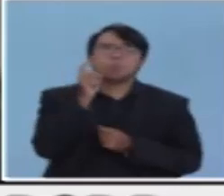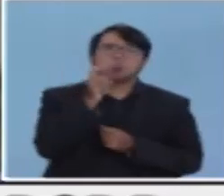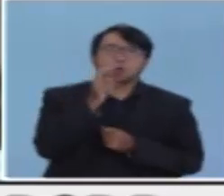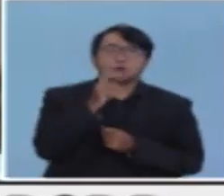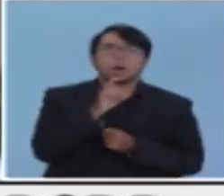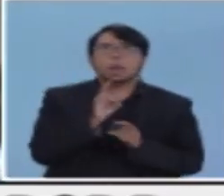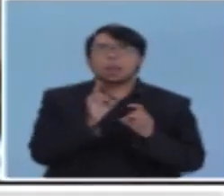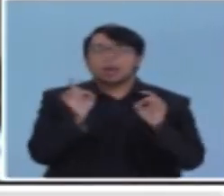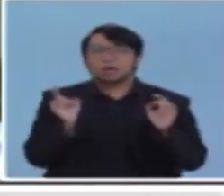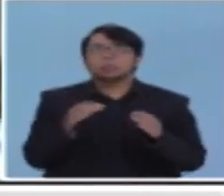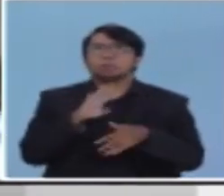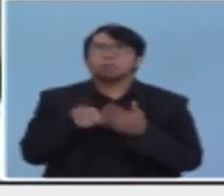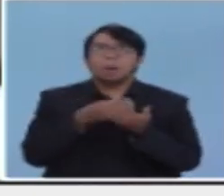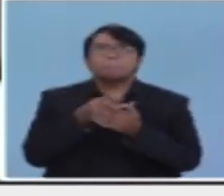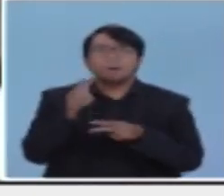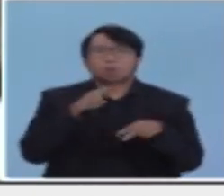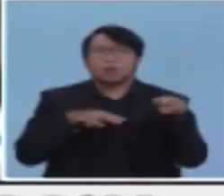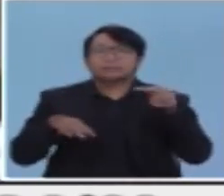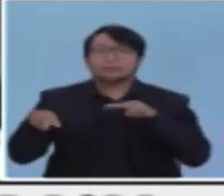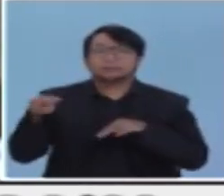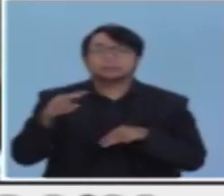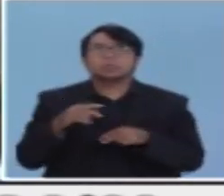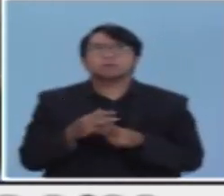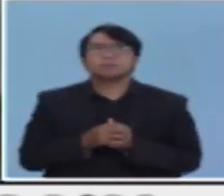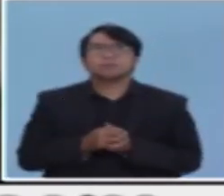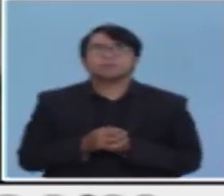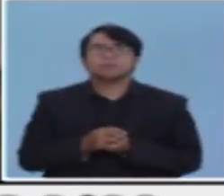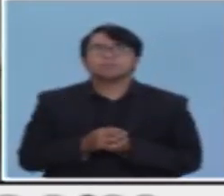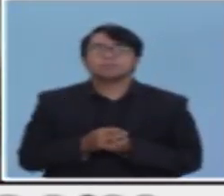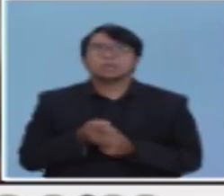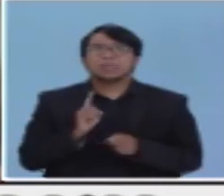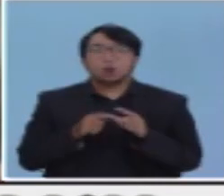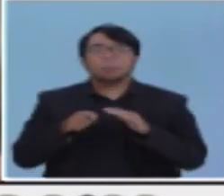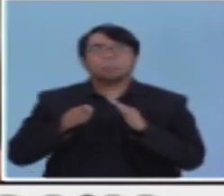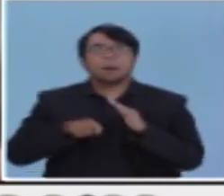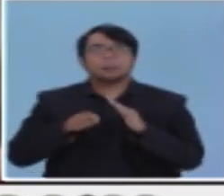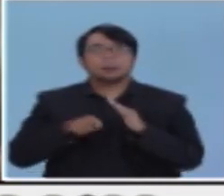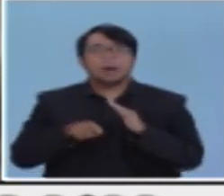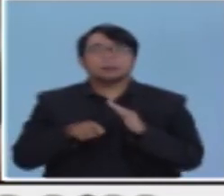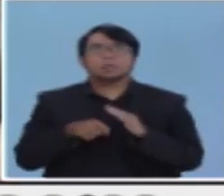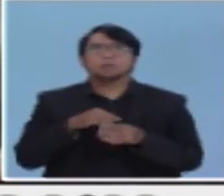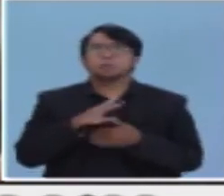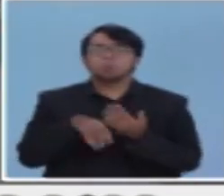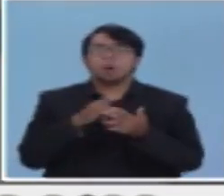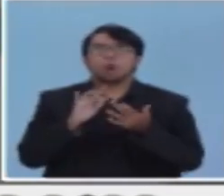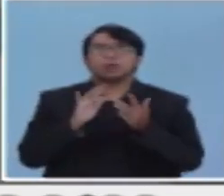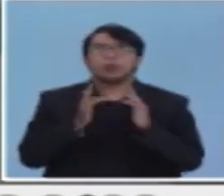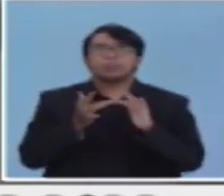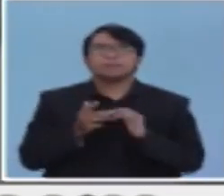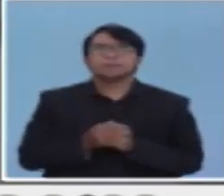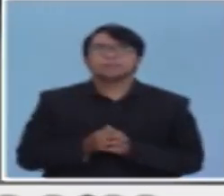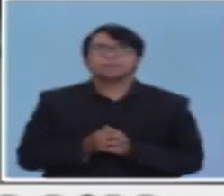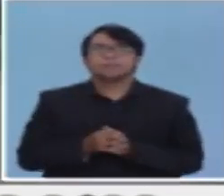hakimnya tidak di lapangan, tetapi dilakukan pengadilan secara online. Besok akan kita terapkan itu. Baik, kami juga menyaksikan